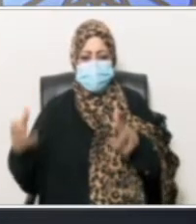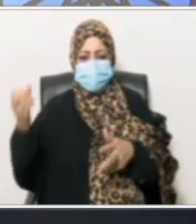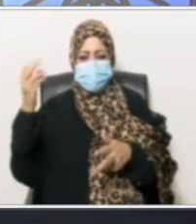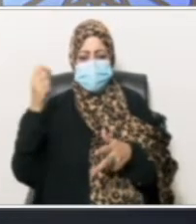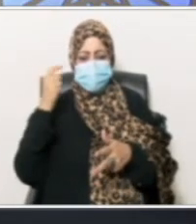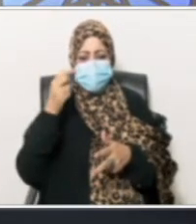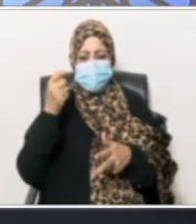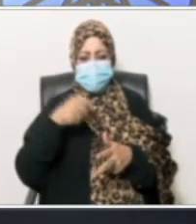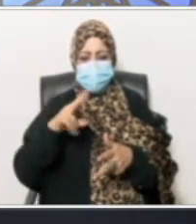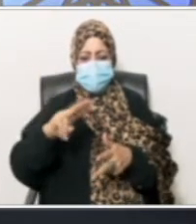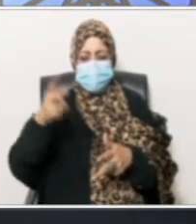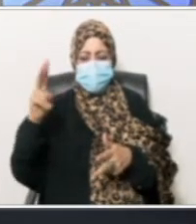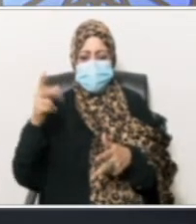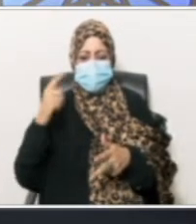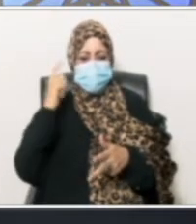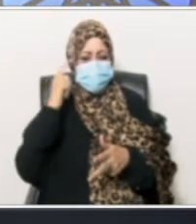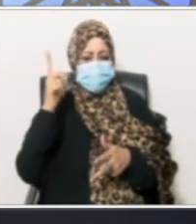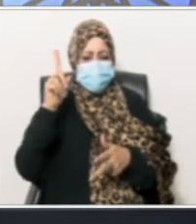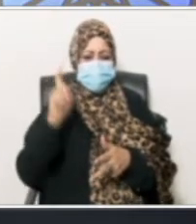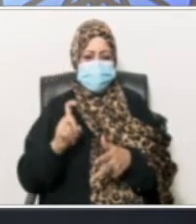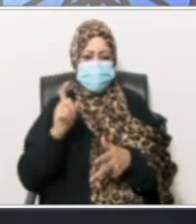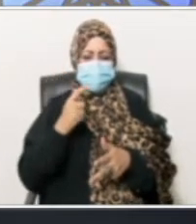انت في خطبه جمعه وكان الشيخ